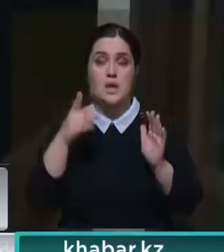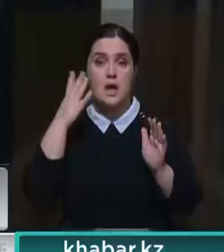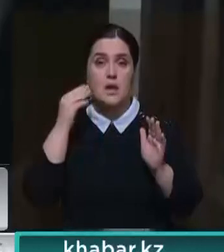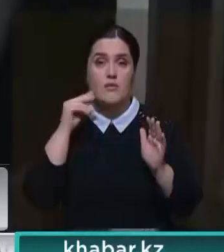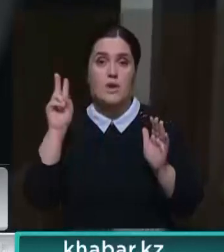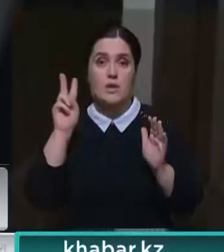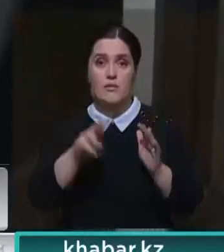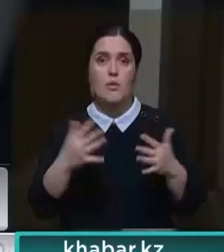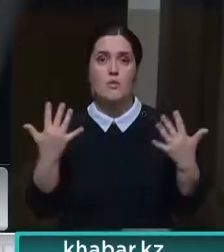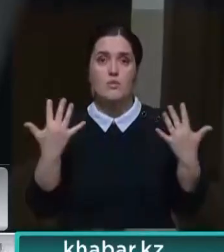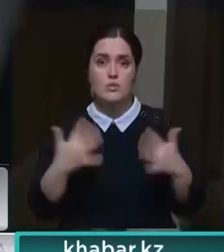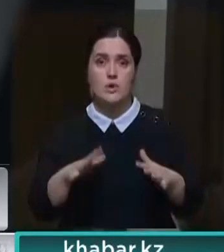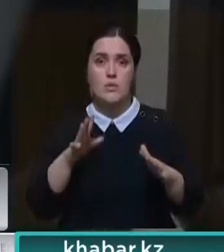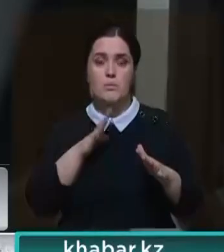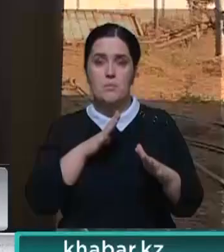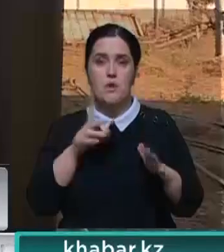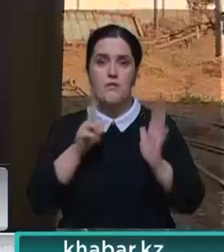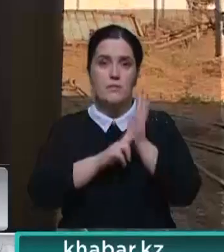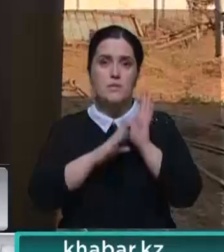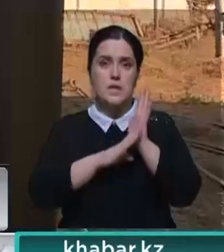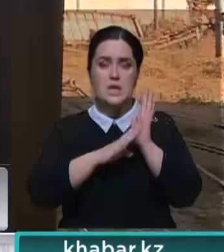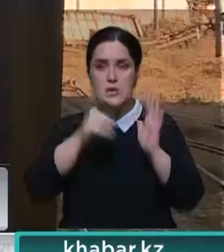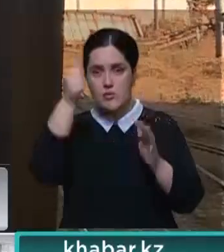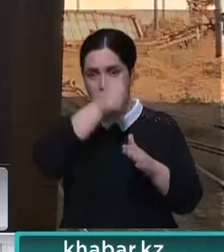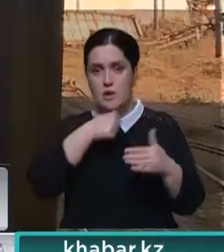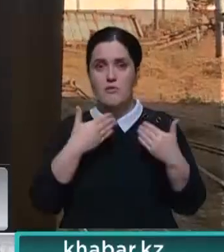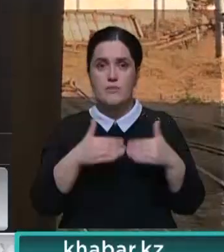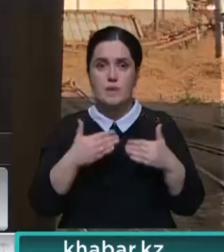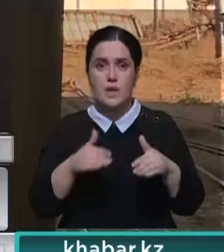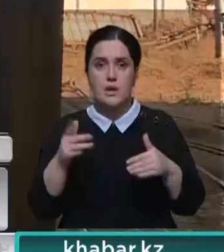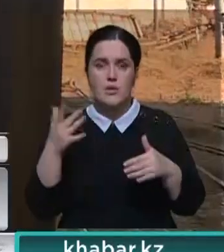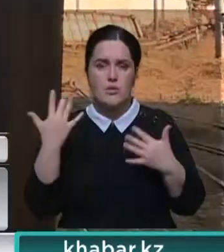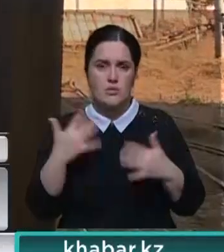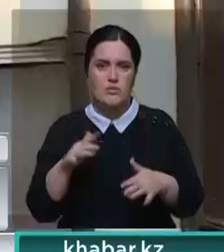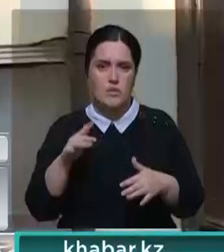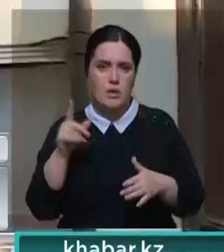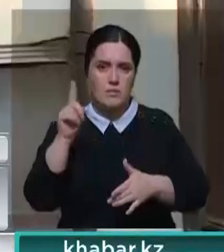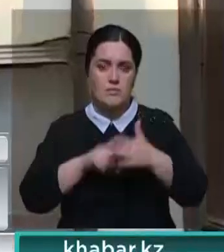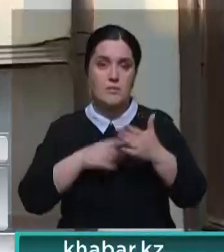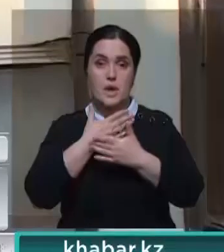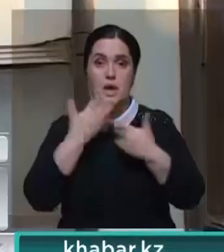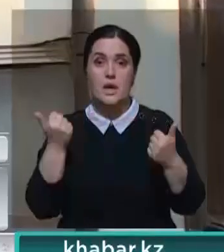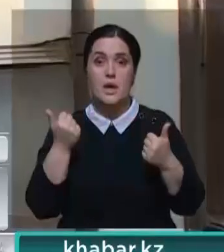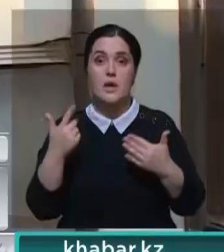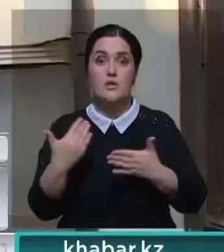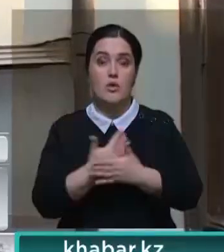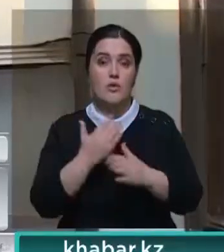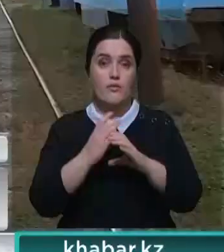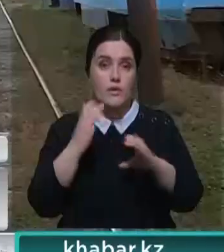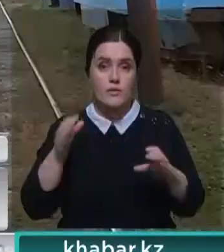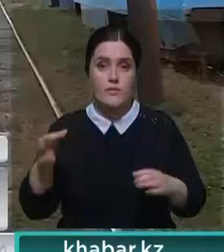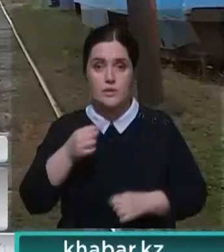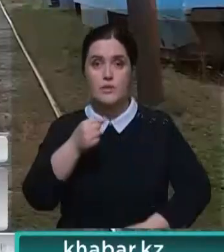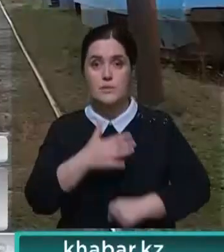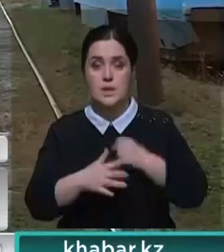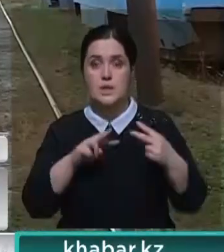118 миллионов тенге алматинские трамваи уже были 80-90-х годов выпуска и надежностью не отличались. Кстати, для новых